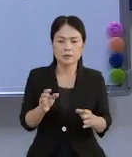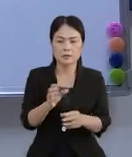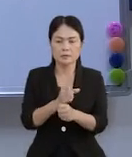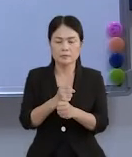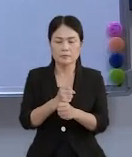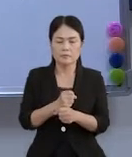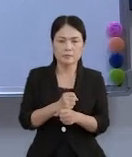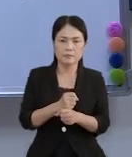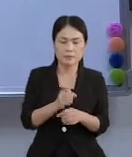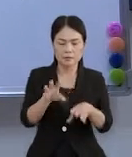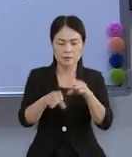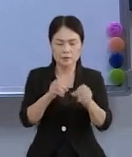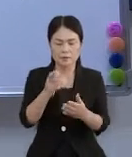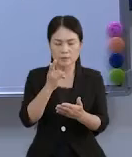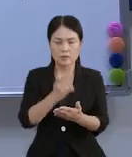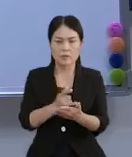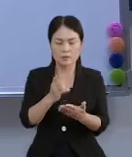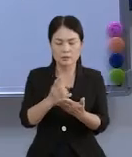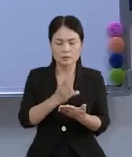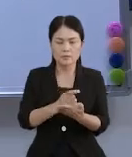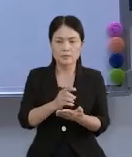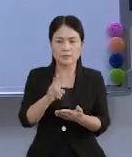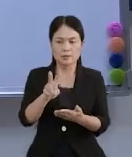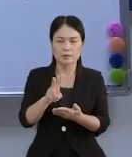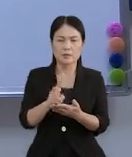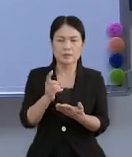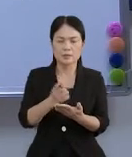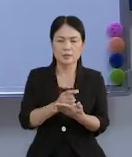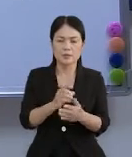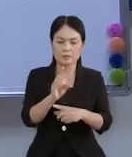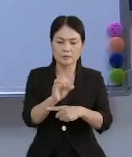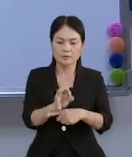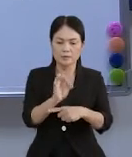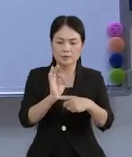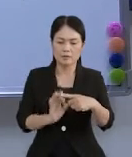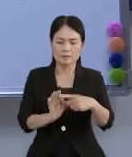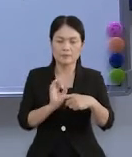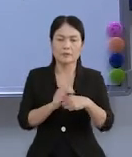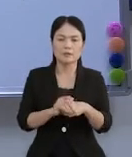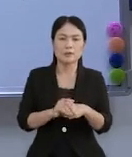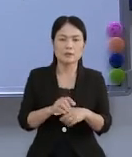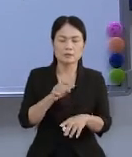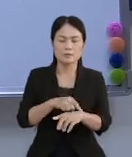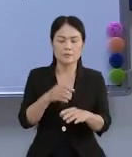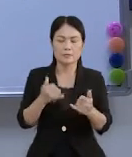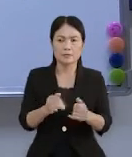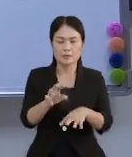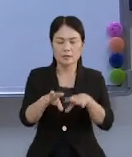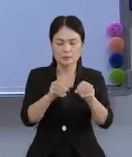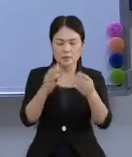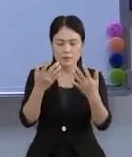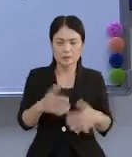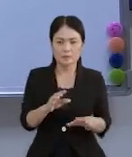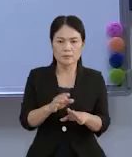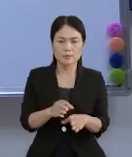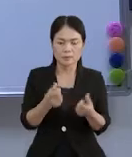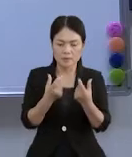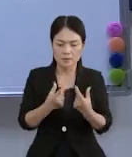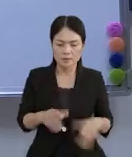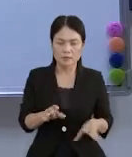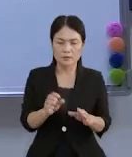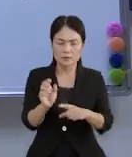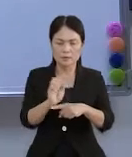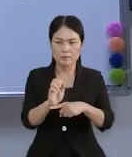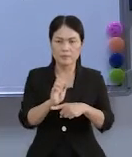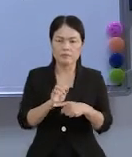Bán sắc xa bánh chọc nơi mê riêng tì phi cứ mê riêng bọc phía. Sổ rập màu nít cứ dựng bán sắc xa rụi hái từ lưu ca đọc rái